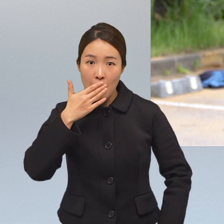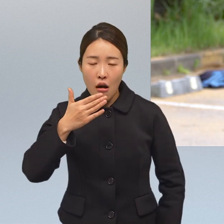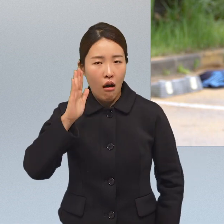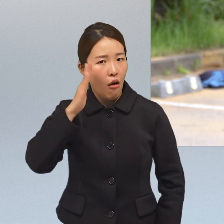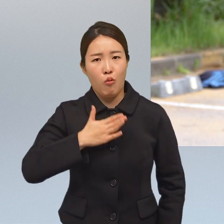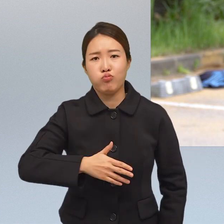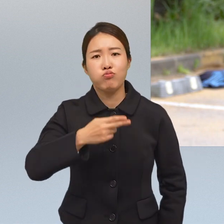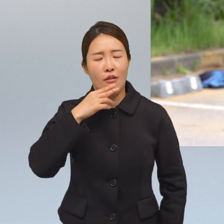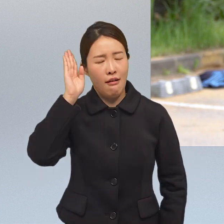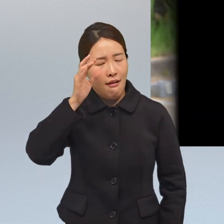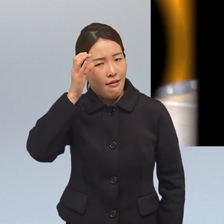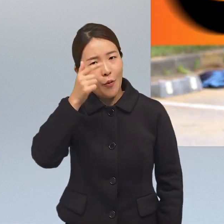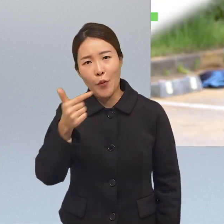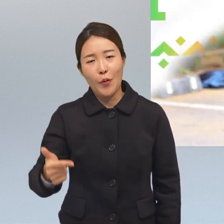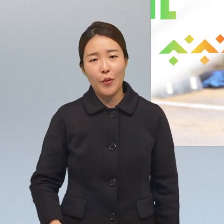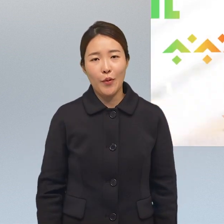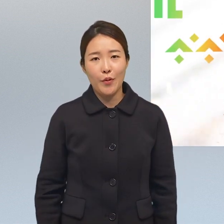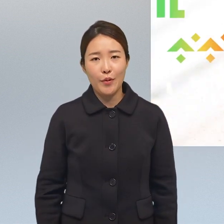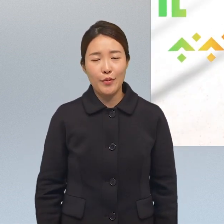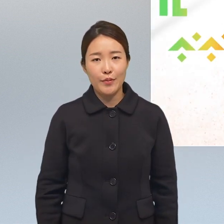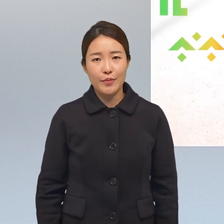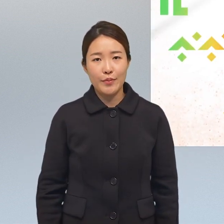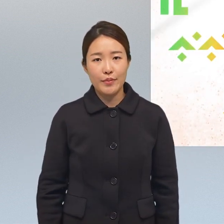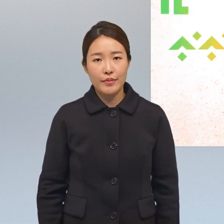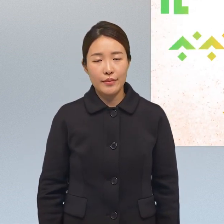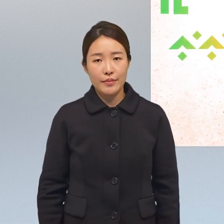같아요. 그래서 더욱 기대되기도 합니다.